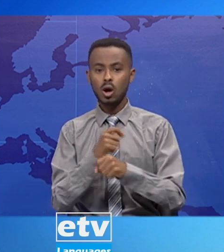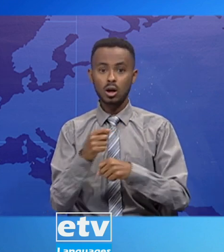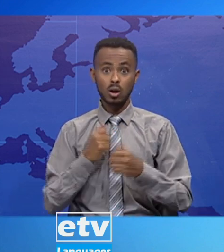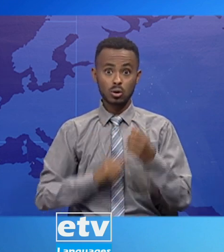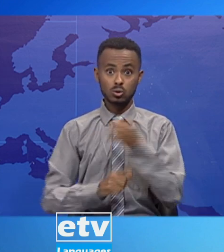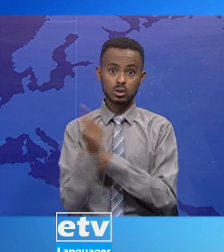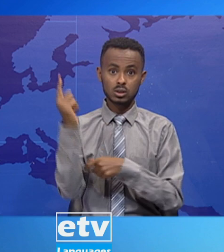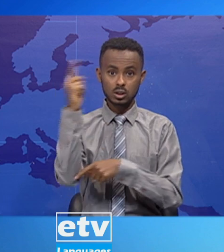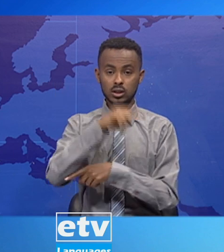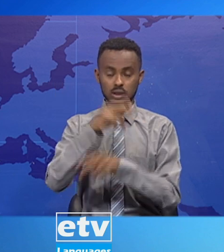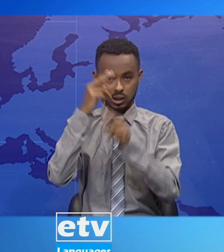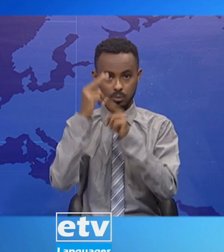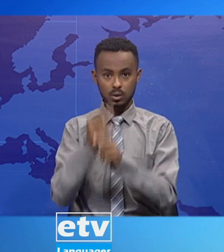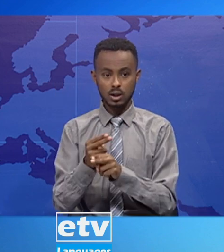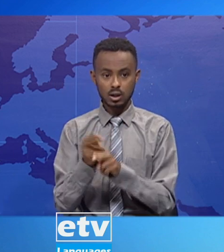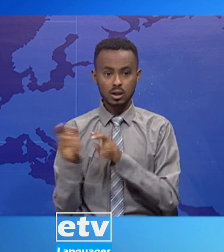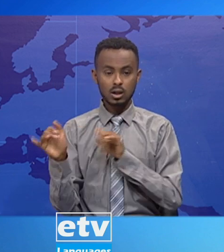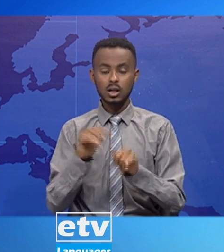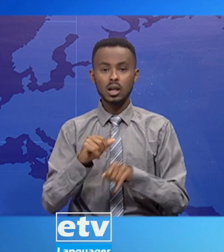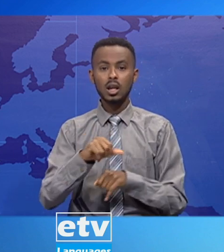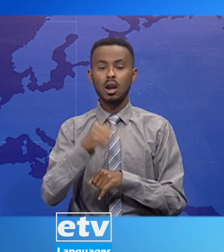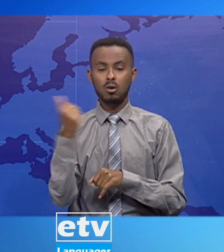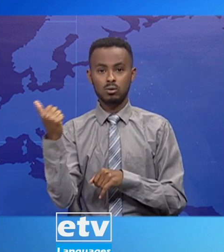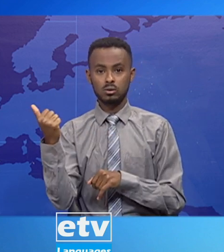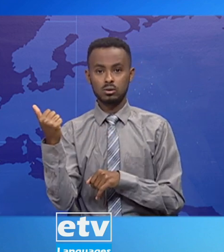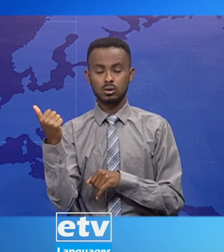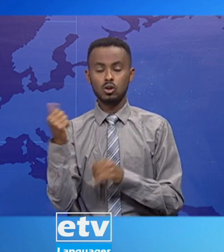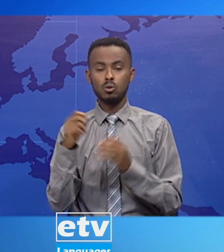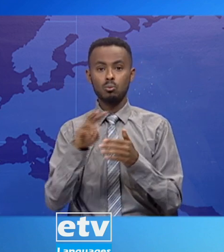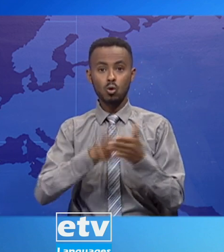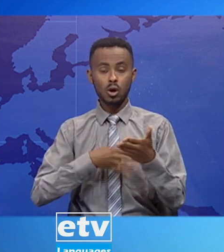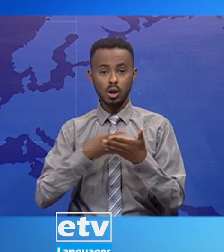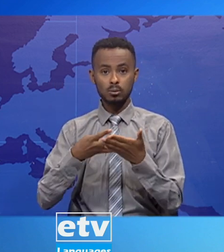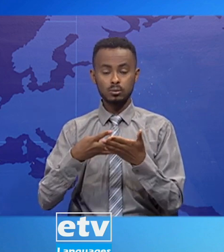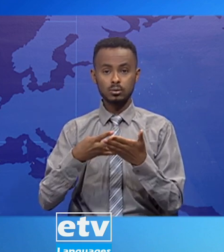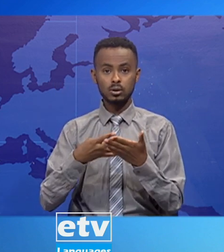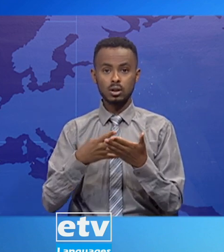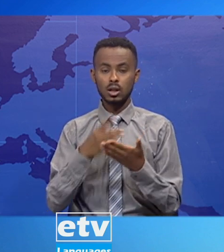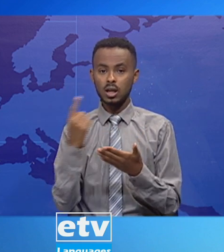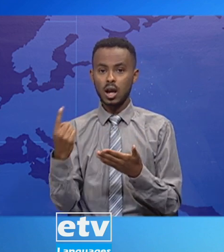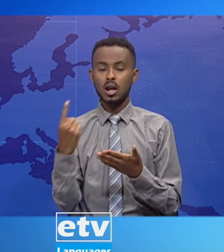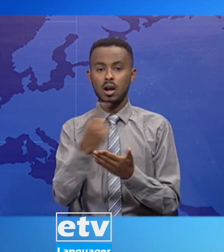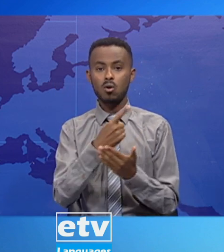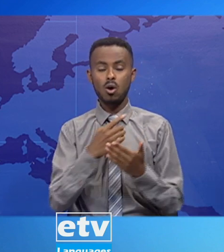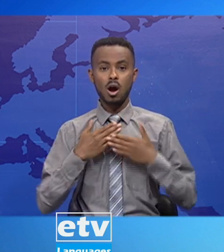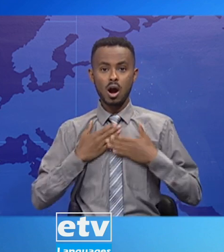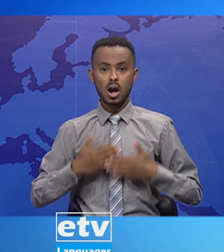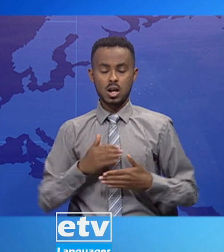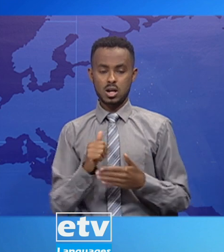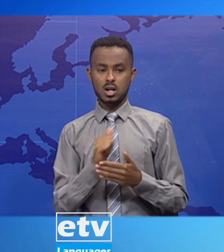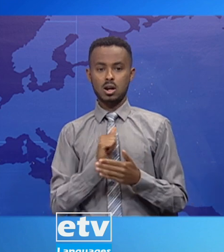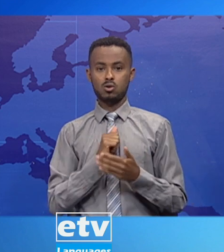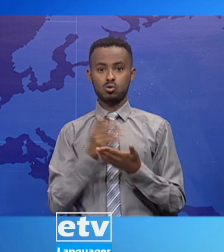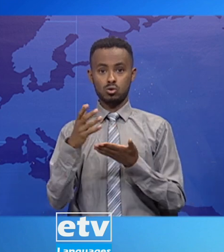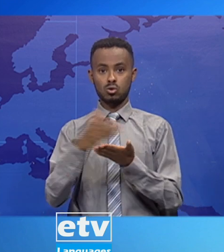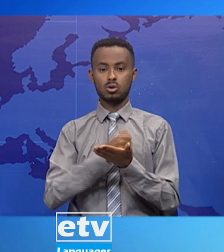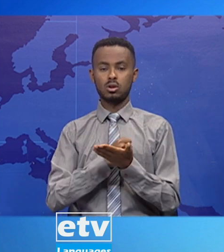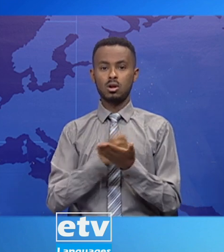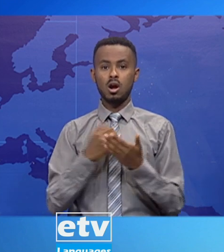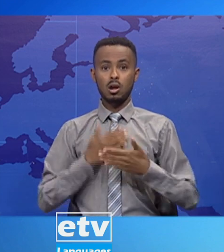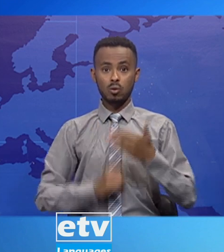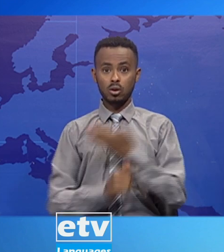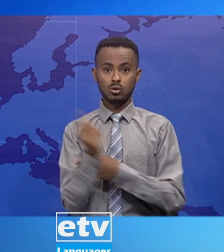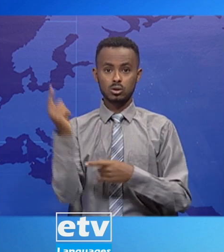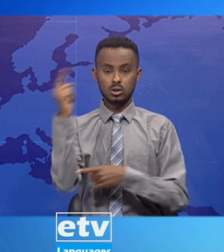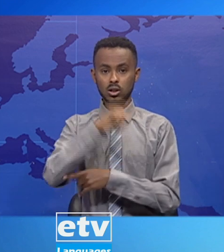ሲከበር ልክ እንደሌላው ፕሮግራም እያንዳንዱ አካል እንደራሱ ወስዶት ልክ አካል